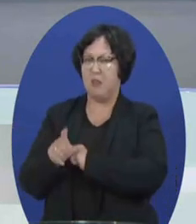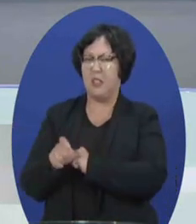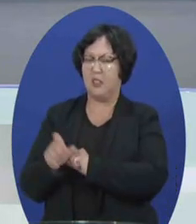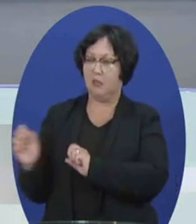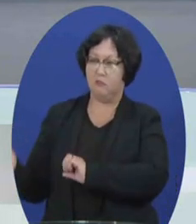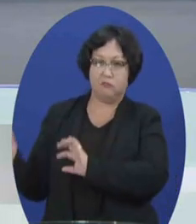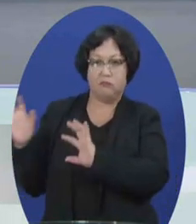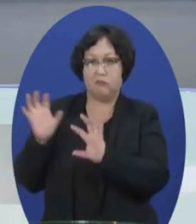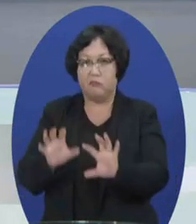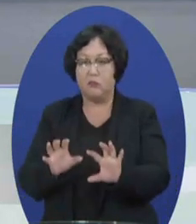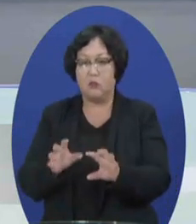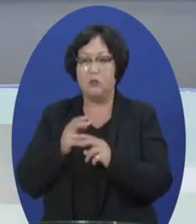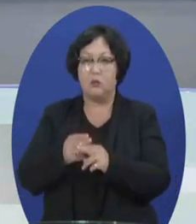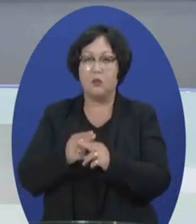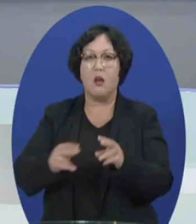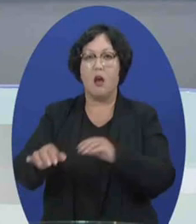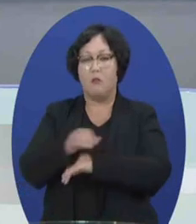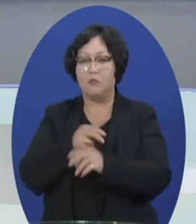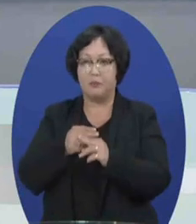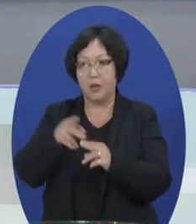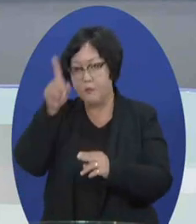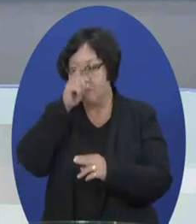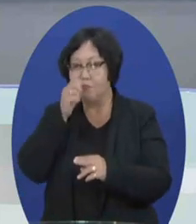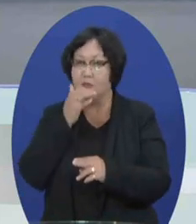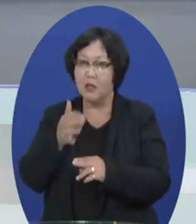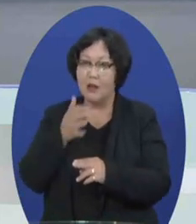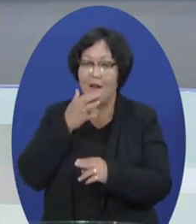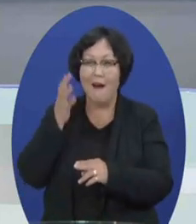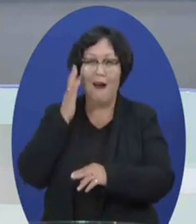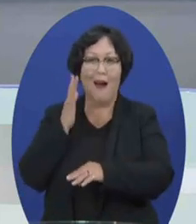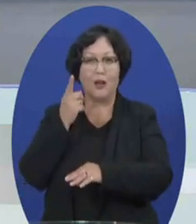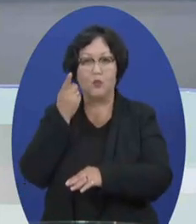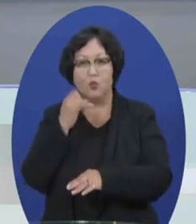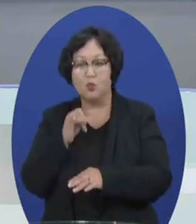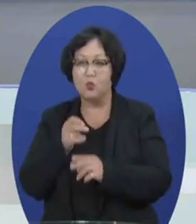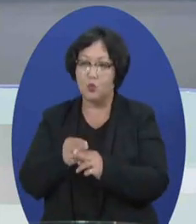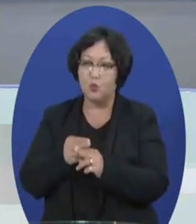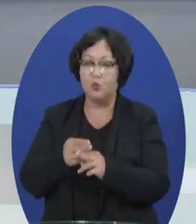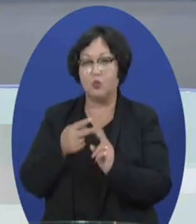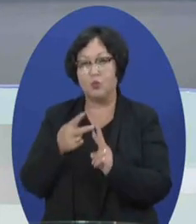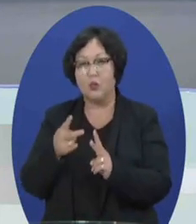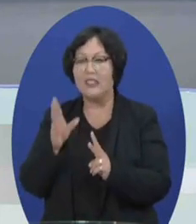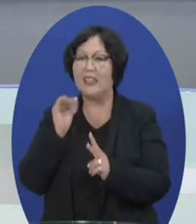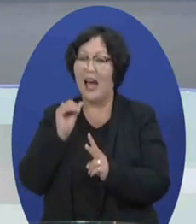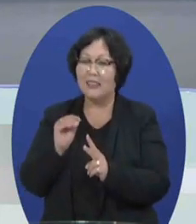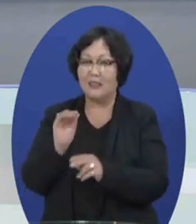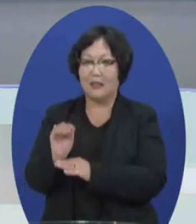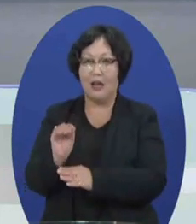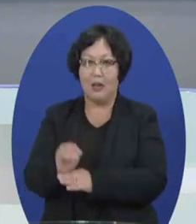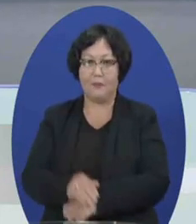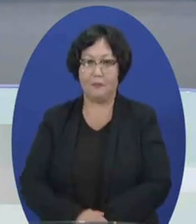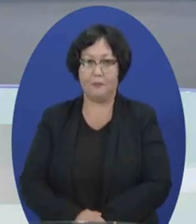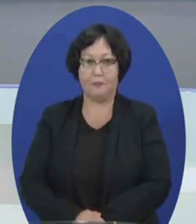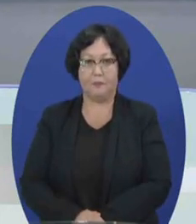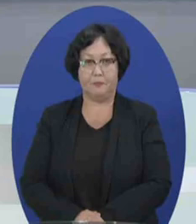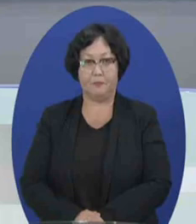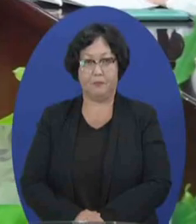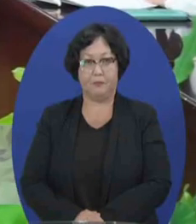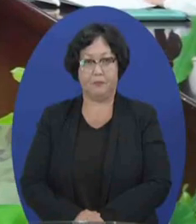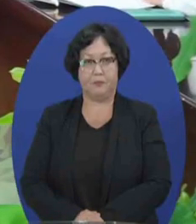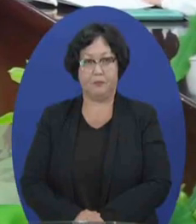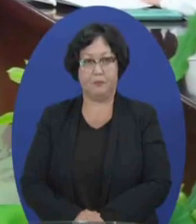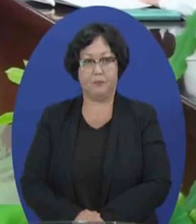эмч мэрэгжилтнүүд тус аймагт ажиллаж, эмчилгээний мэрэгжил, арга зүйн тусан төвчилгээг газар дээр нь үзүүлж байна.